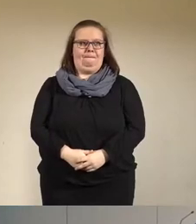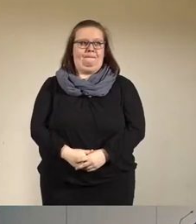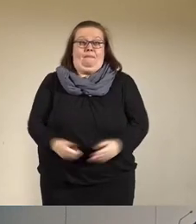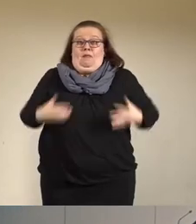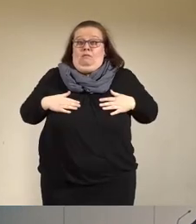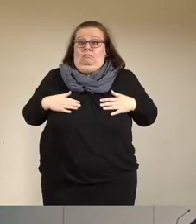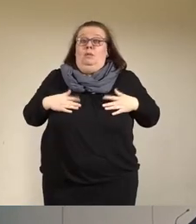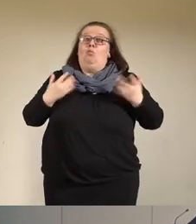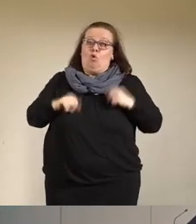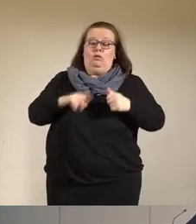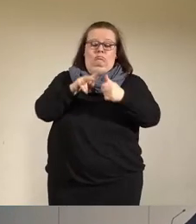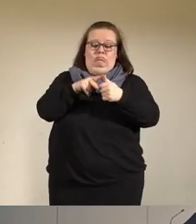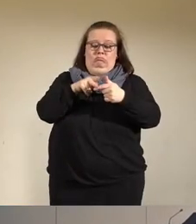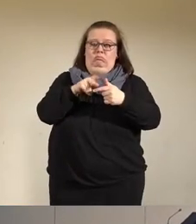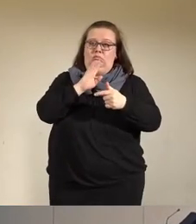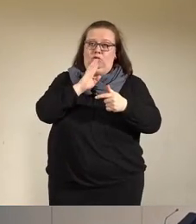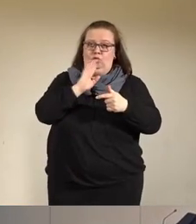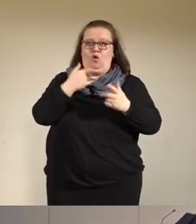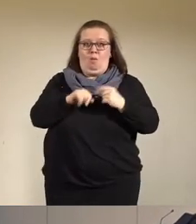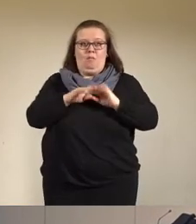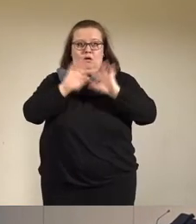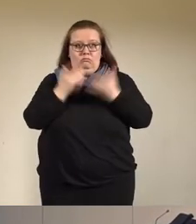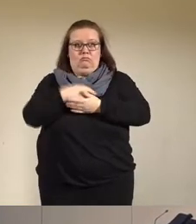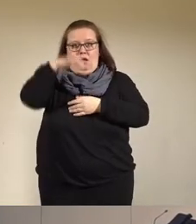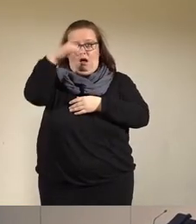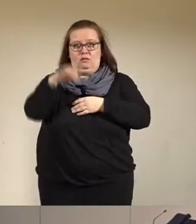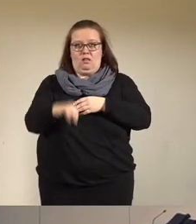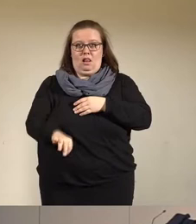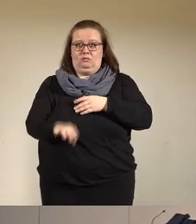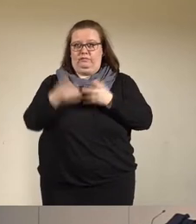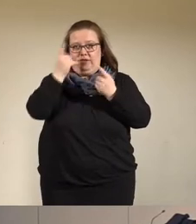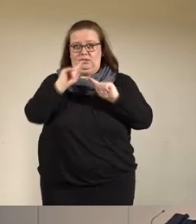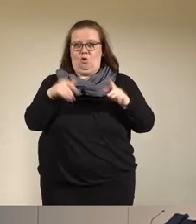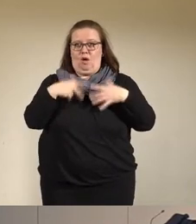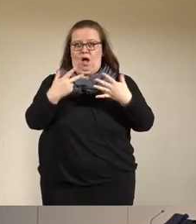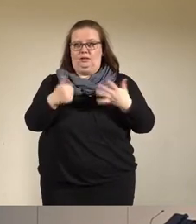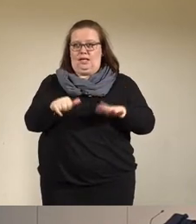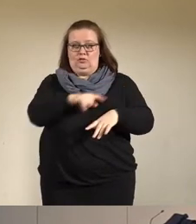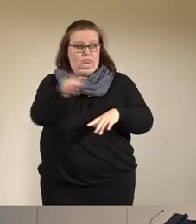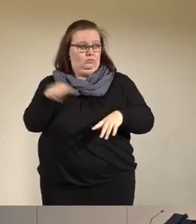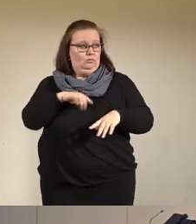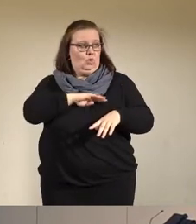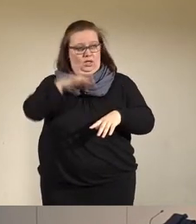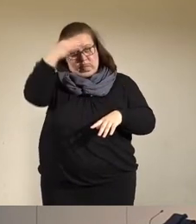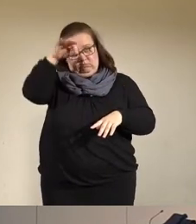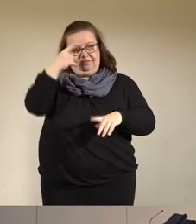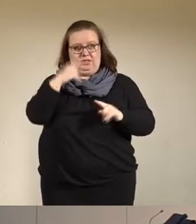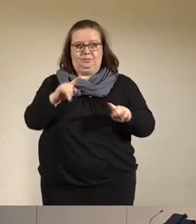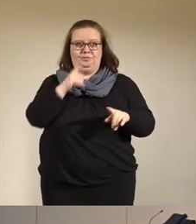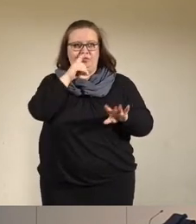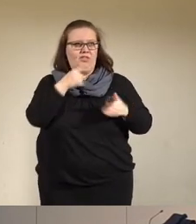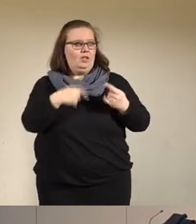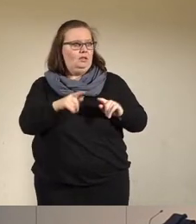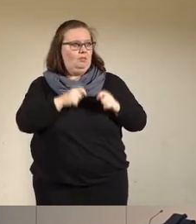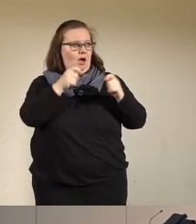Also wir könnten mit Einzelnen leben, ich weiß nicht, ob es mit den anderen 68 anwesenden Kollegen dann auch so ist. Wenn es andere gäbe,